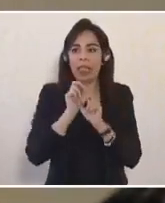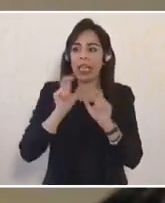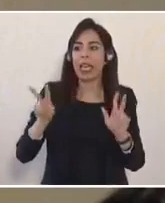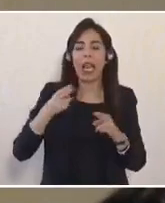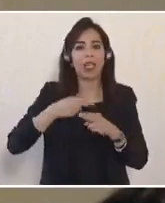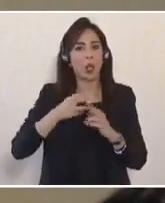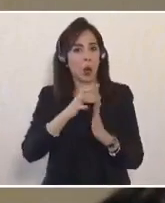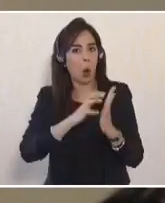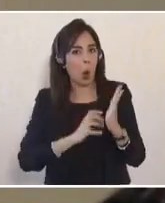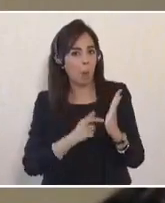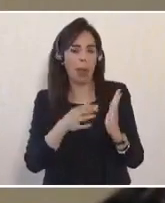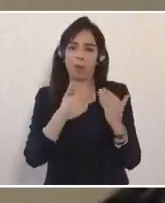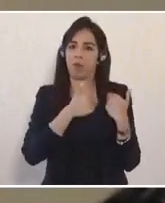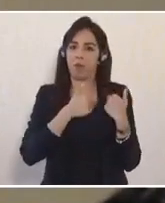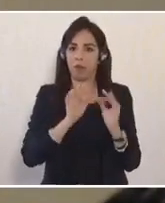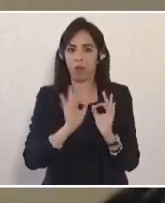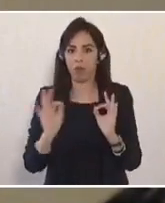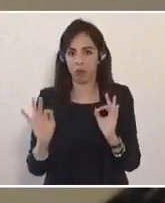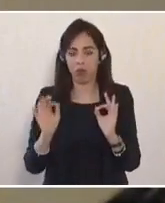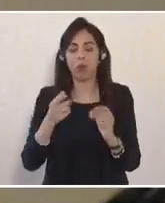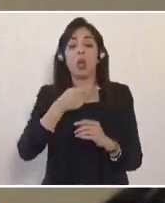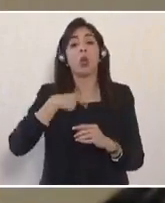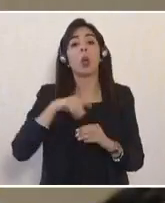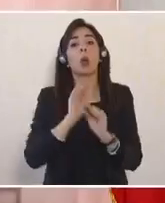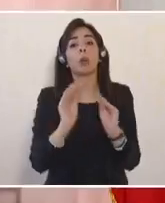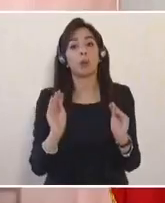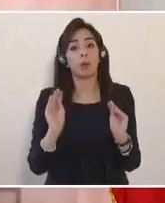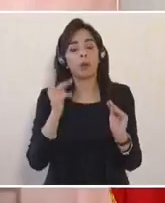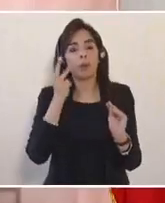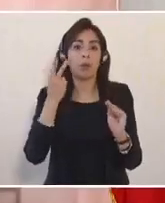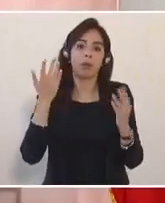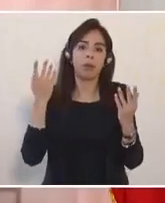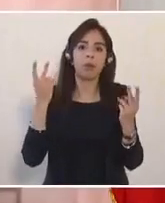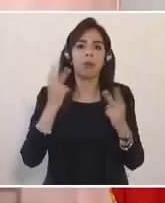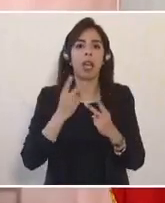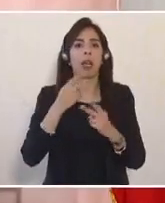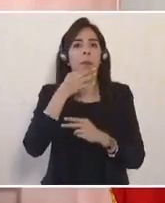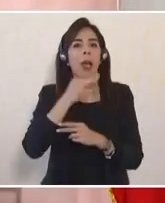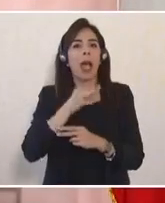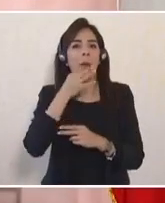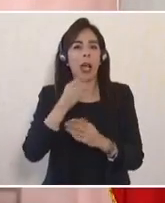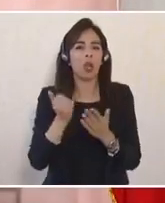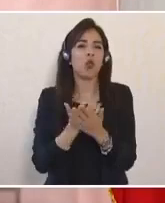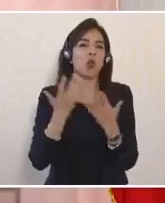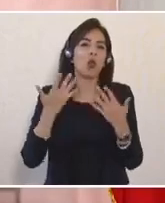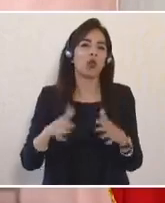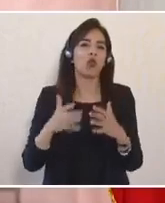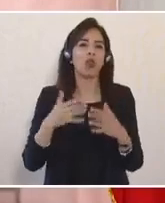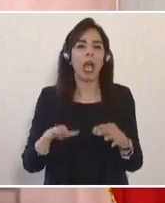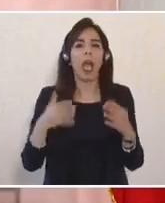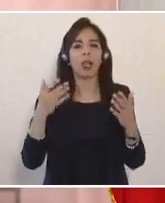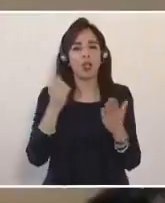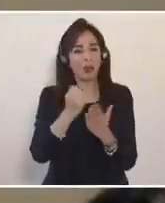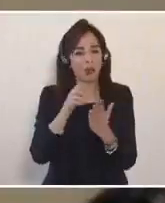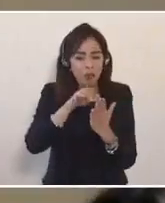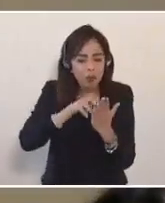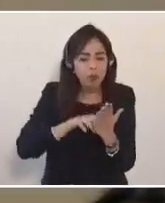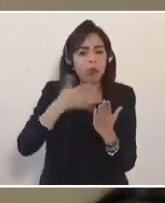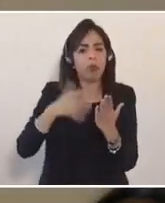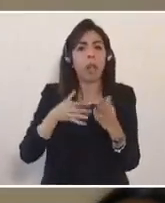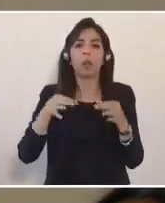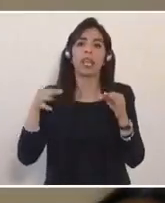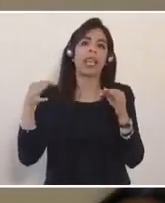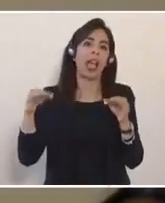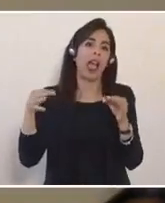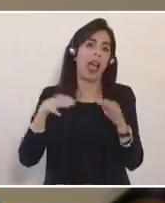Vi chiediamo, visto che spesso è accaduto che quel che è stato scritto poi sia rimasto solo una buona intenzione,